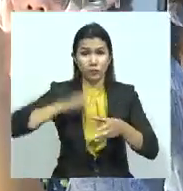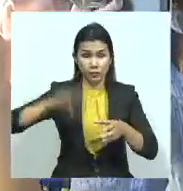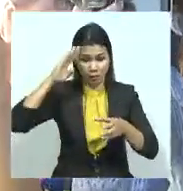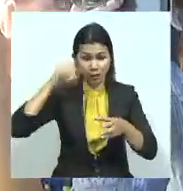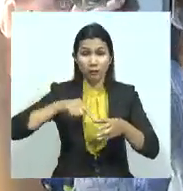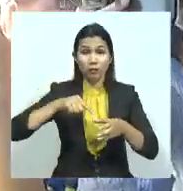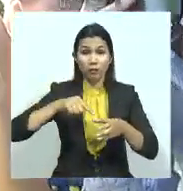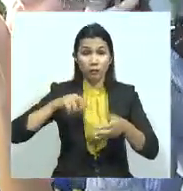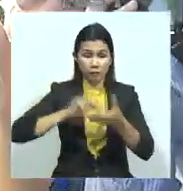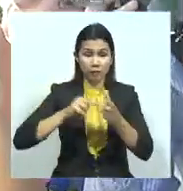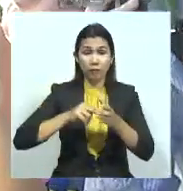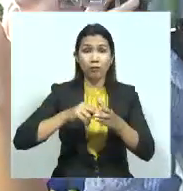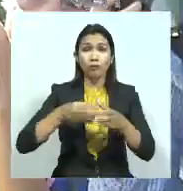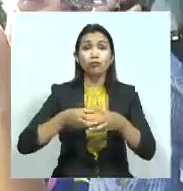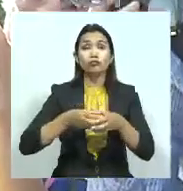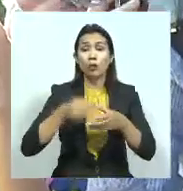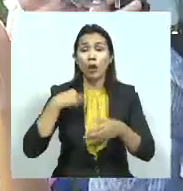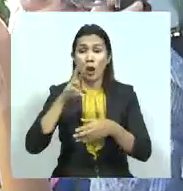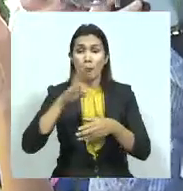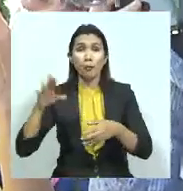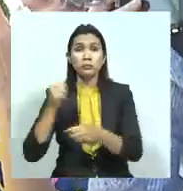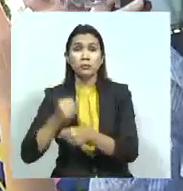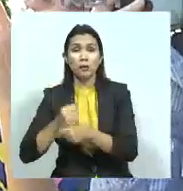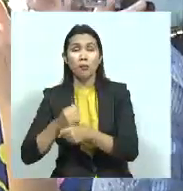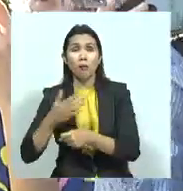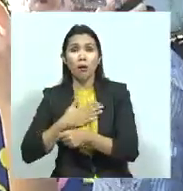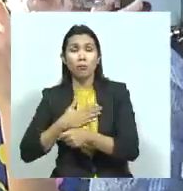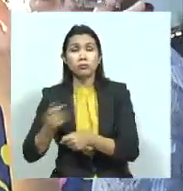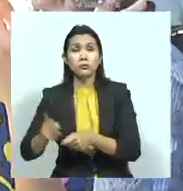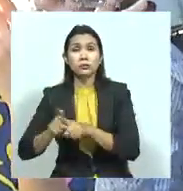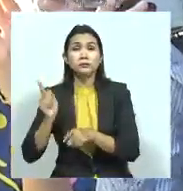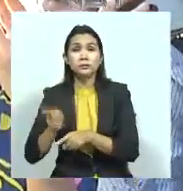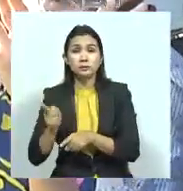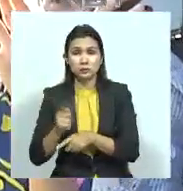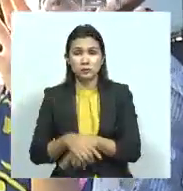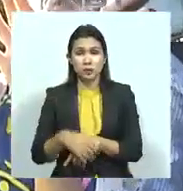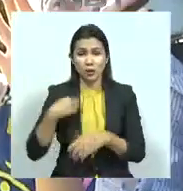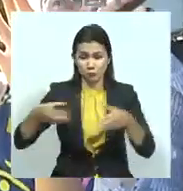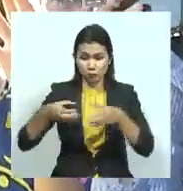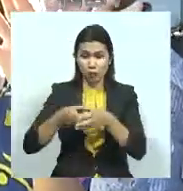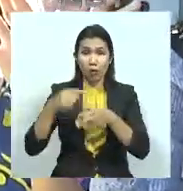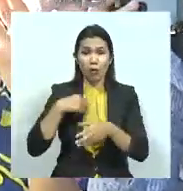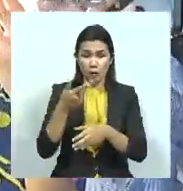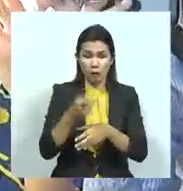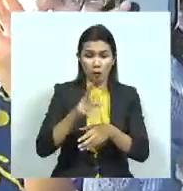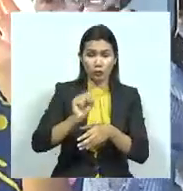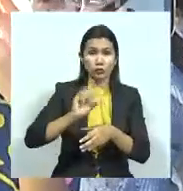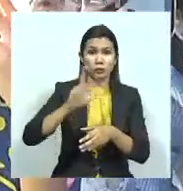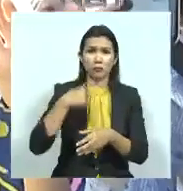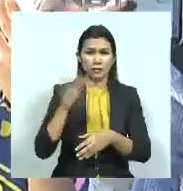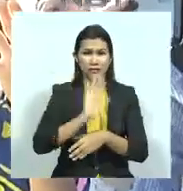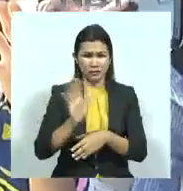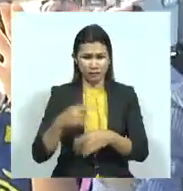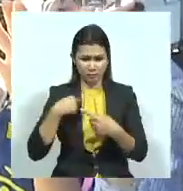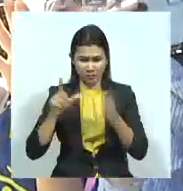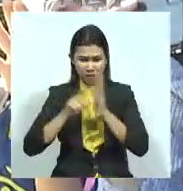มาอยู่ในระบบการทำงานของกองทัพครับกองทัพไม่ใช่คสช.ไม่มีบทบาทหน้าที่ผมเองก็ไม่ใช่เลข